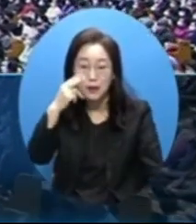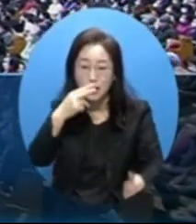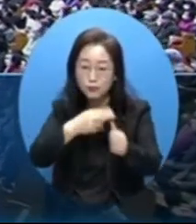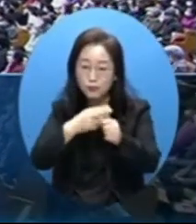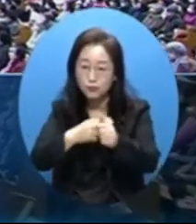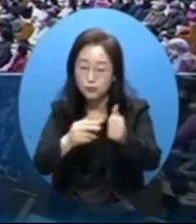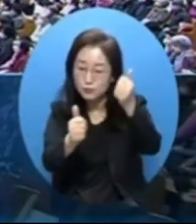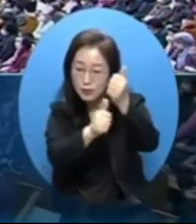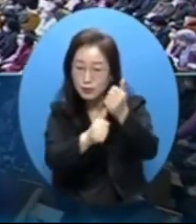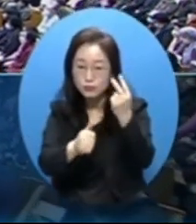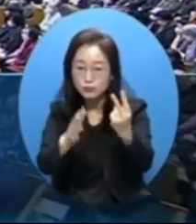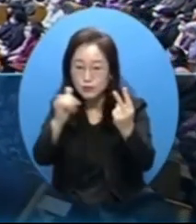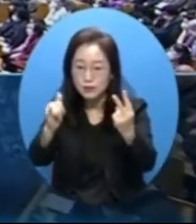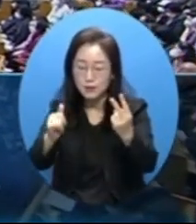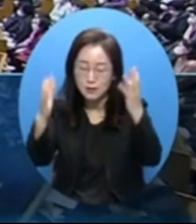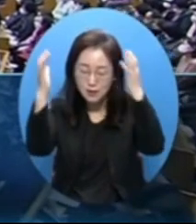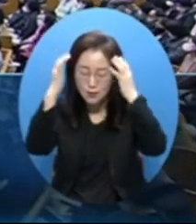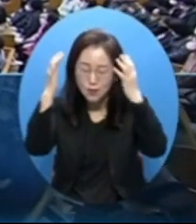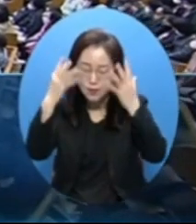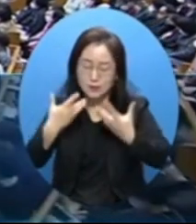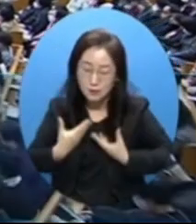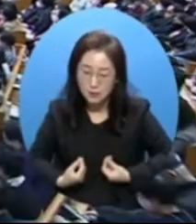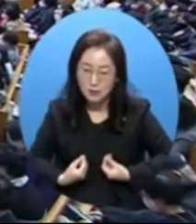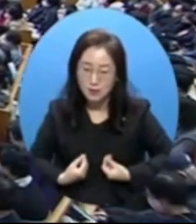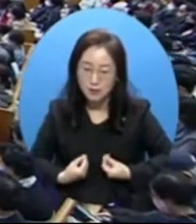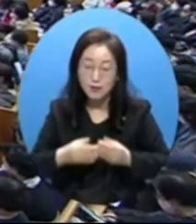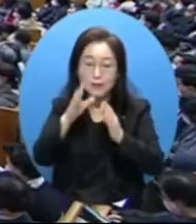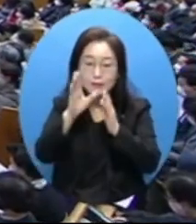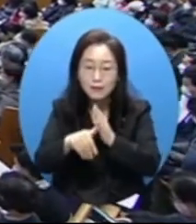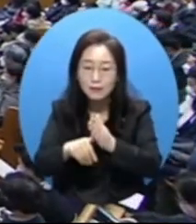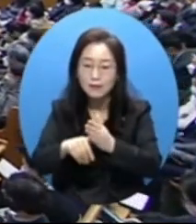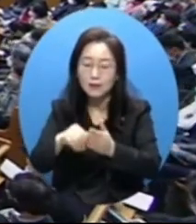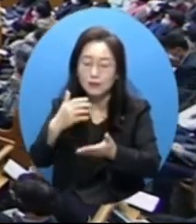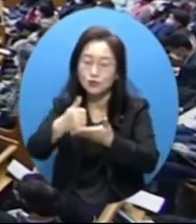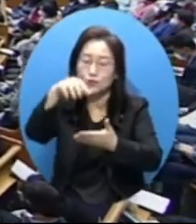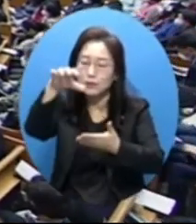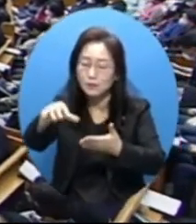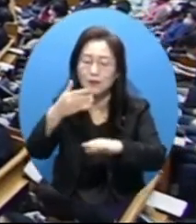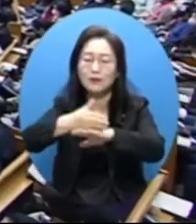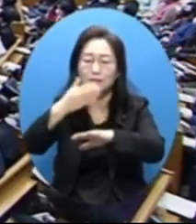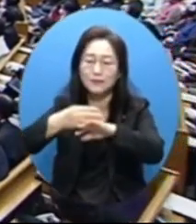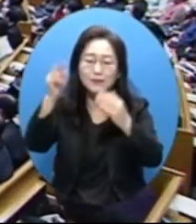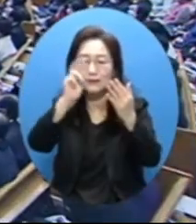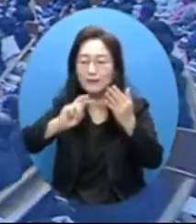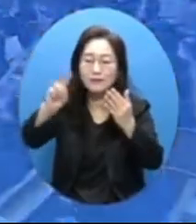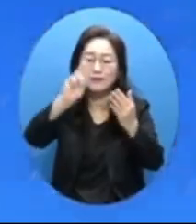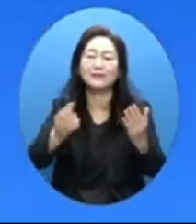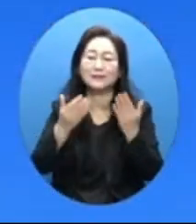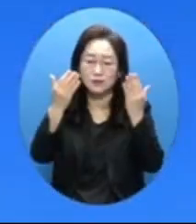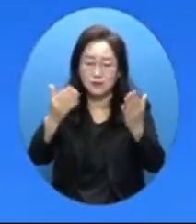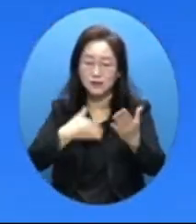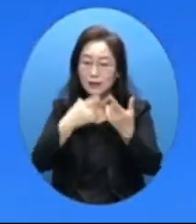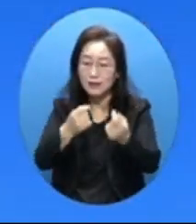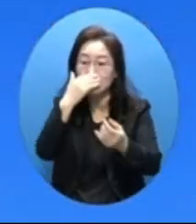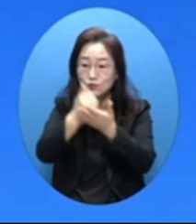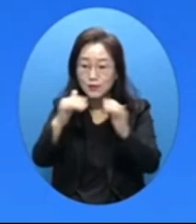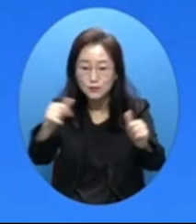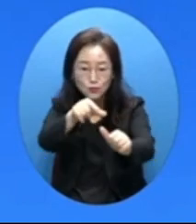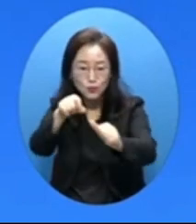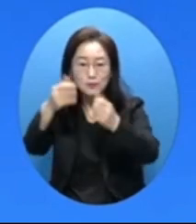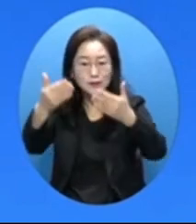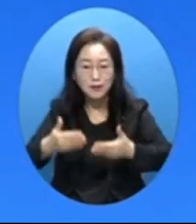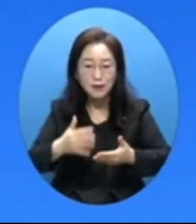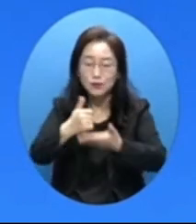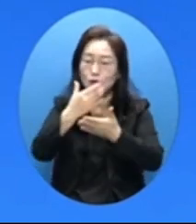고난의 밤 철마의 밤 한밤중에 주님 앞에 감사와 찬양을 드립니다 나 같은 죄를 구원받게 하여